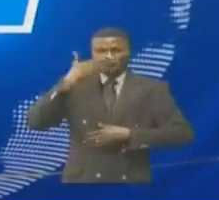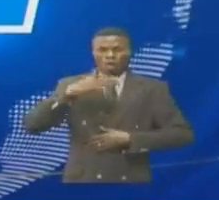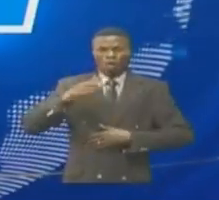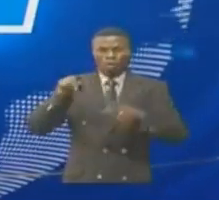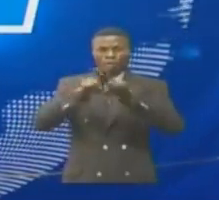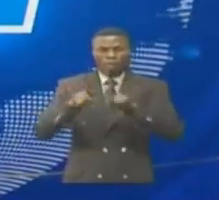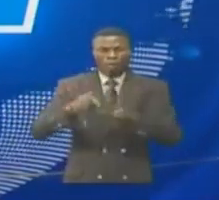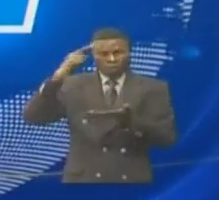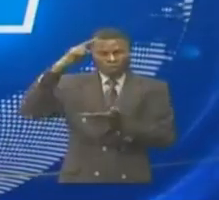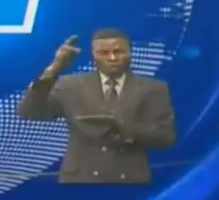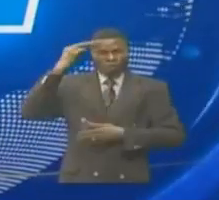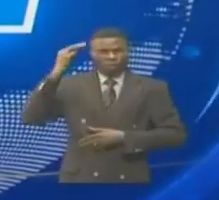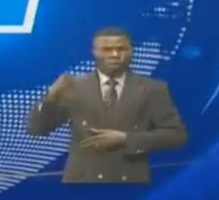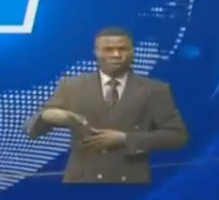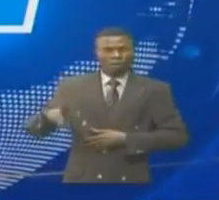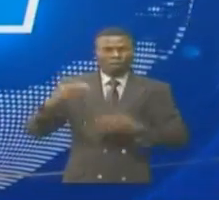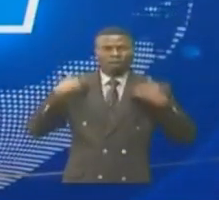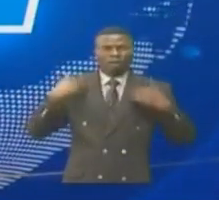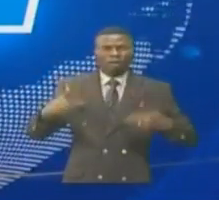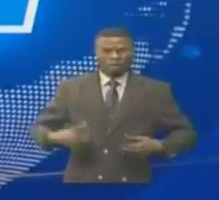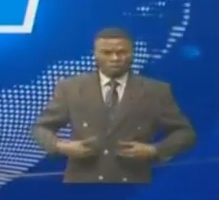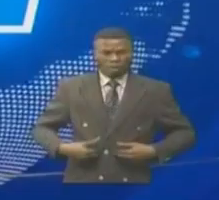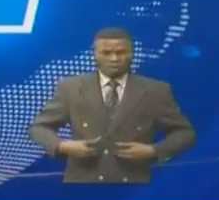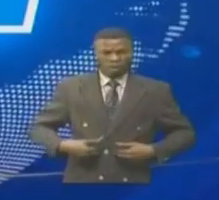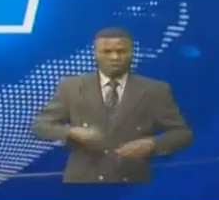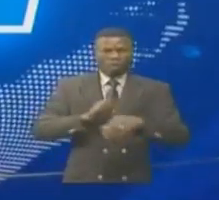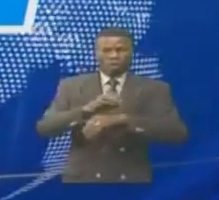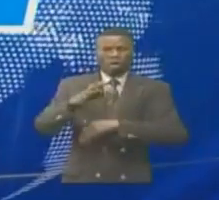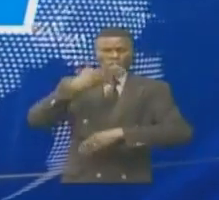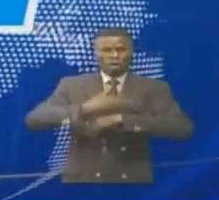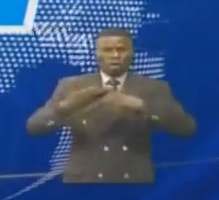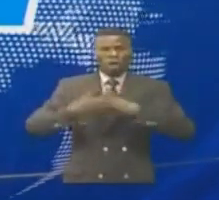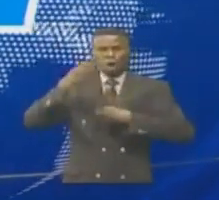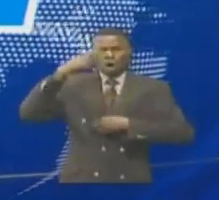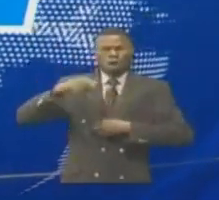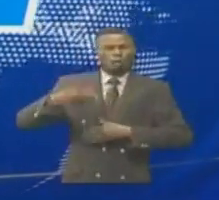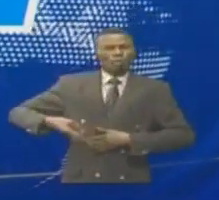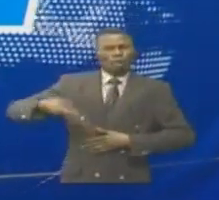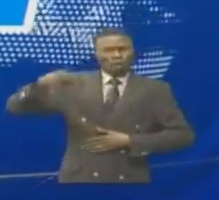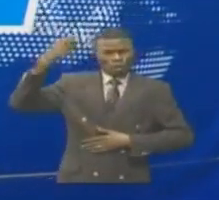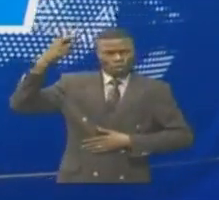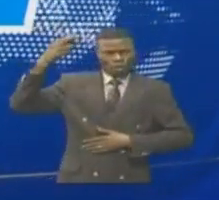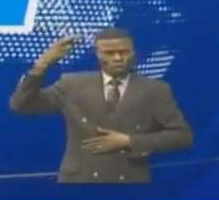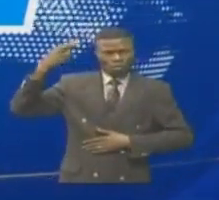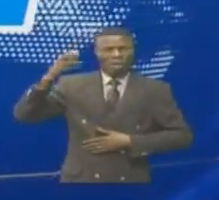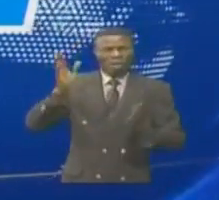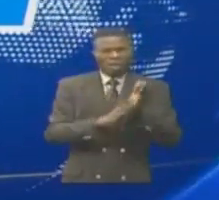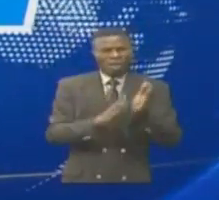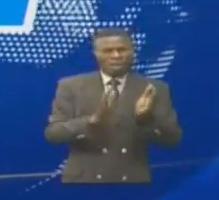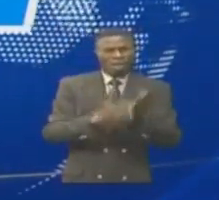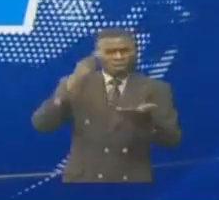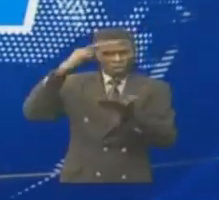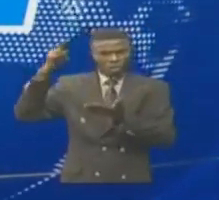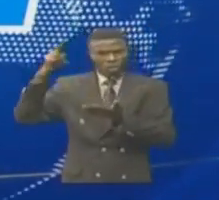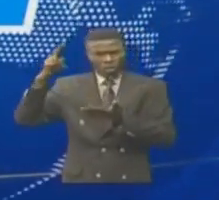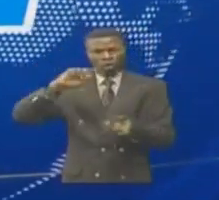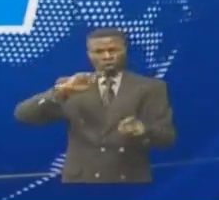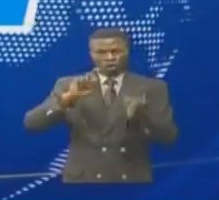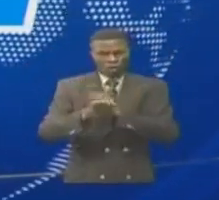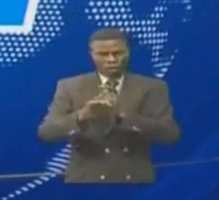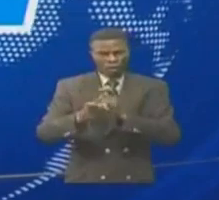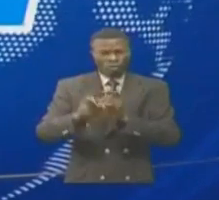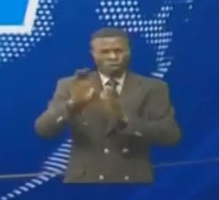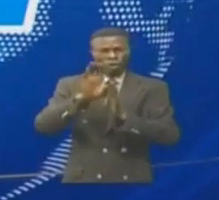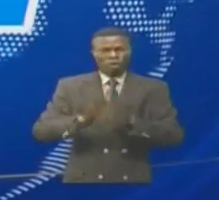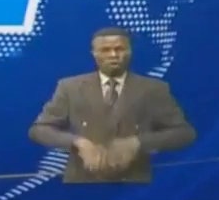universitaires. Le ministre provincial de la Santé vient d'ériger un hôpital au standard moderne et quelques écoles et universités pour l'amélioration de la